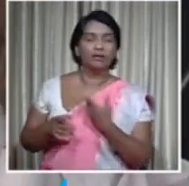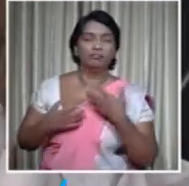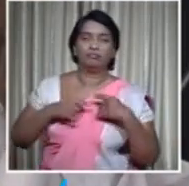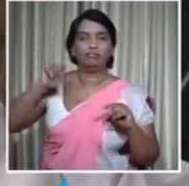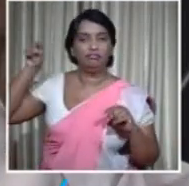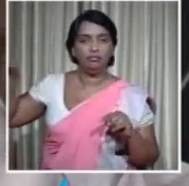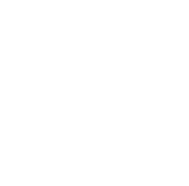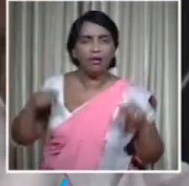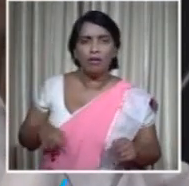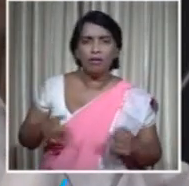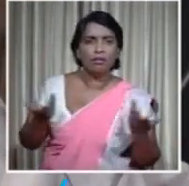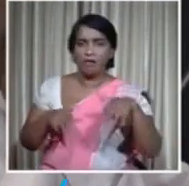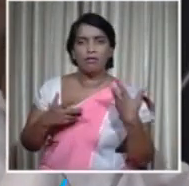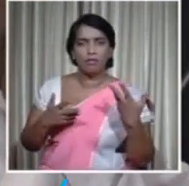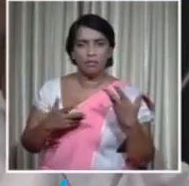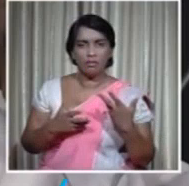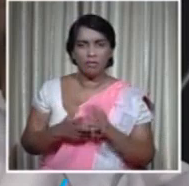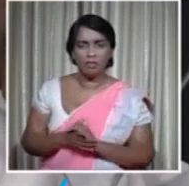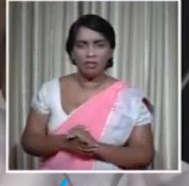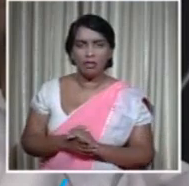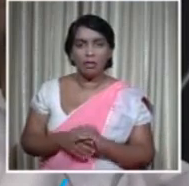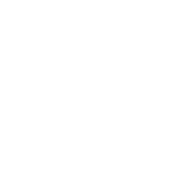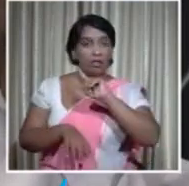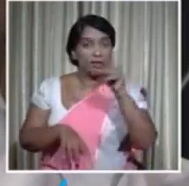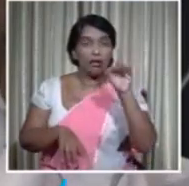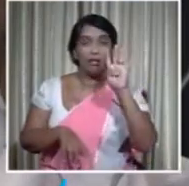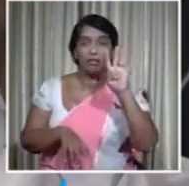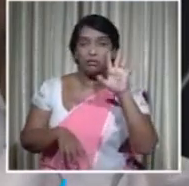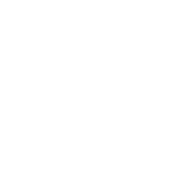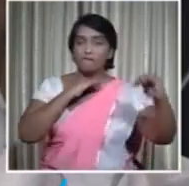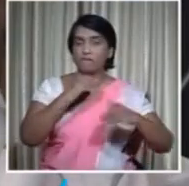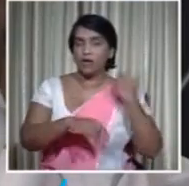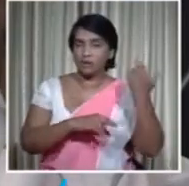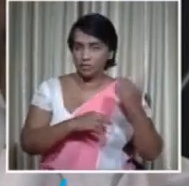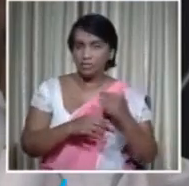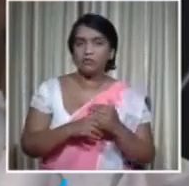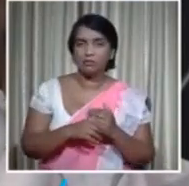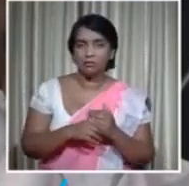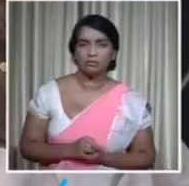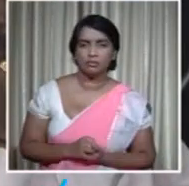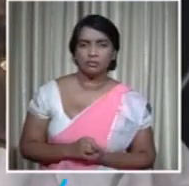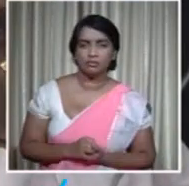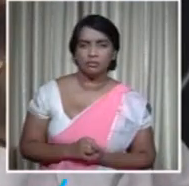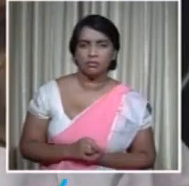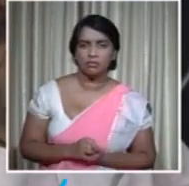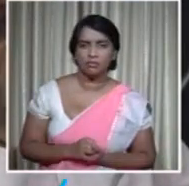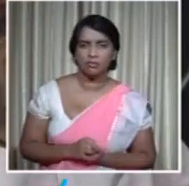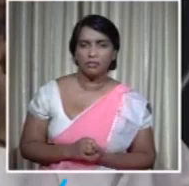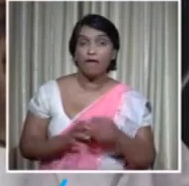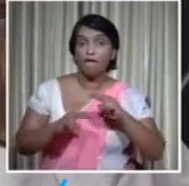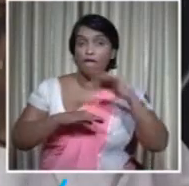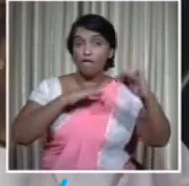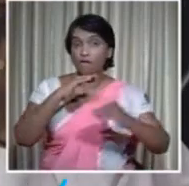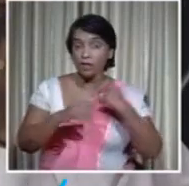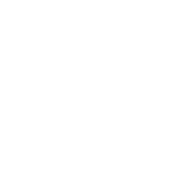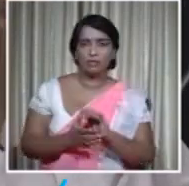අද මොකද්ද මේ කට්ටිය කරේ? ආවේ නැහැ. 10:45ට ෆැක්ස් එකක් එවනවා. මම මේක සභාගත කරනවා. ෆැක්ස් එකකින් දන්නවනේ